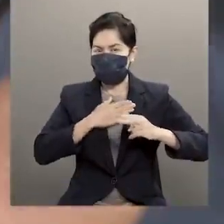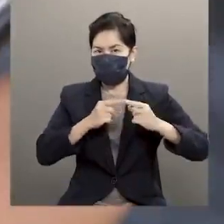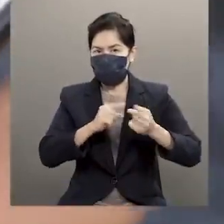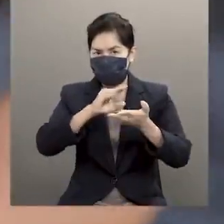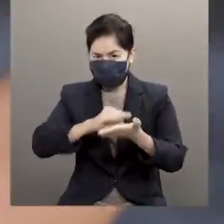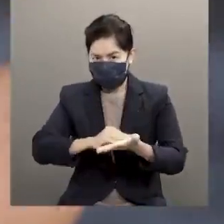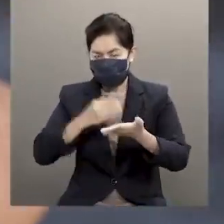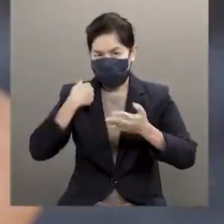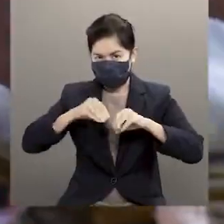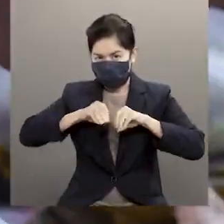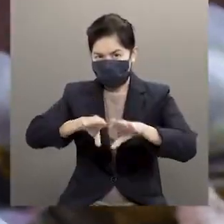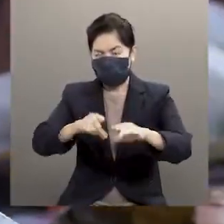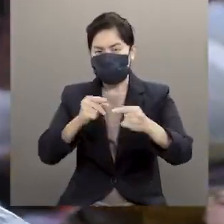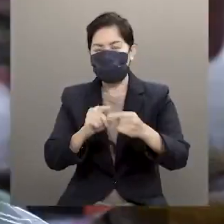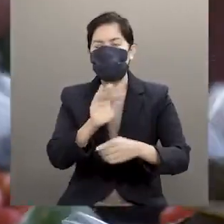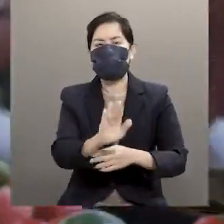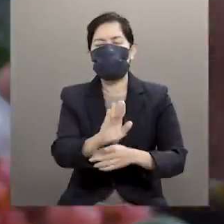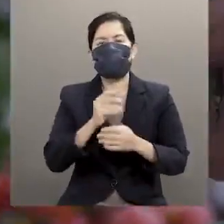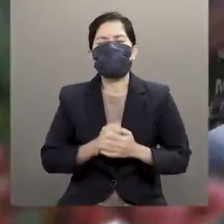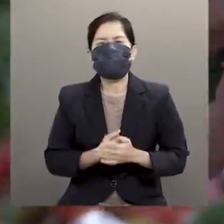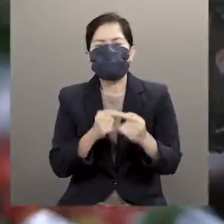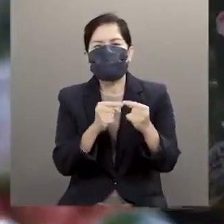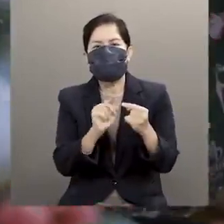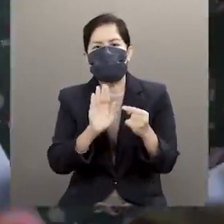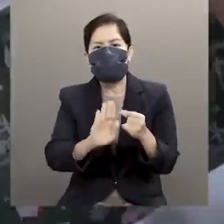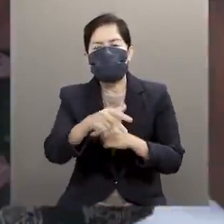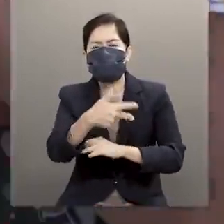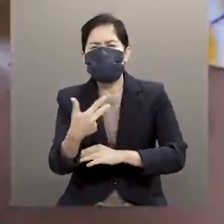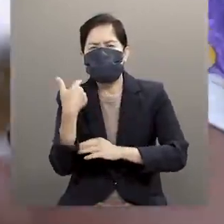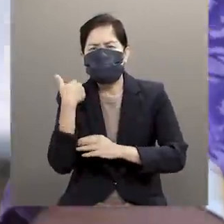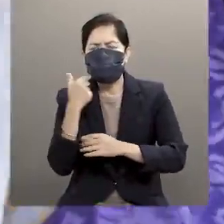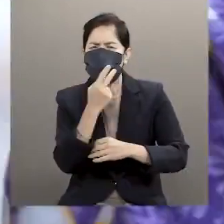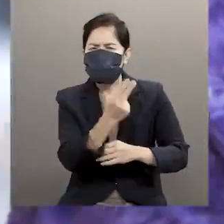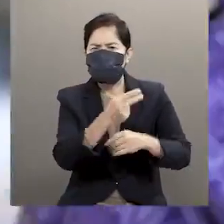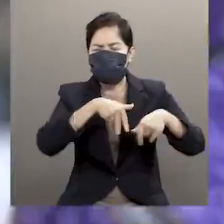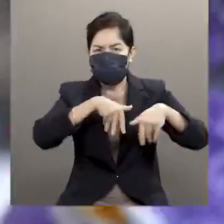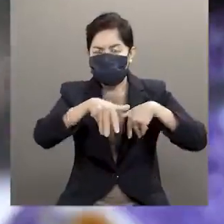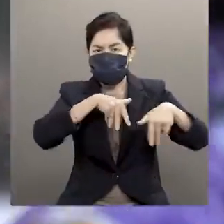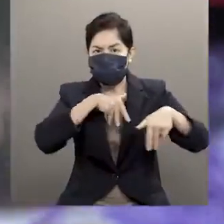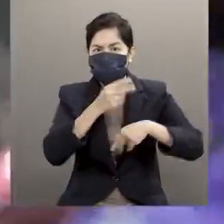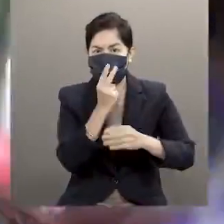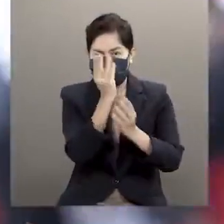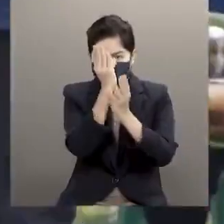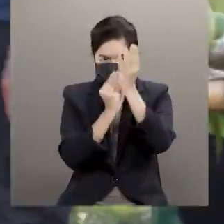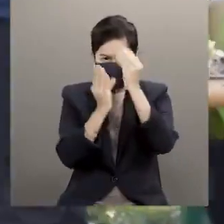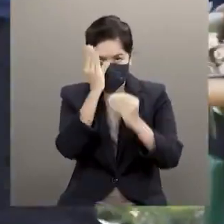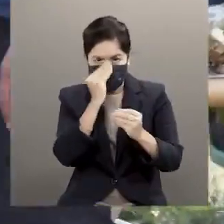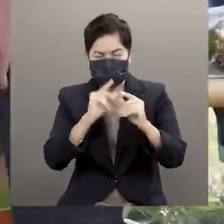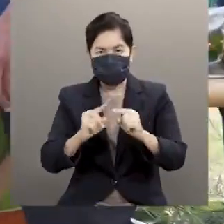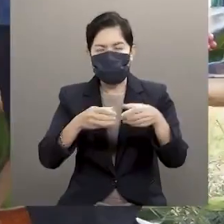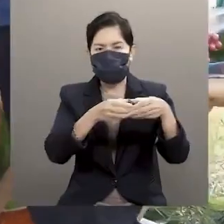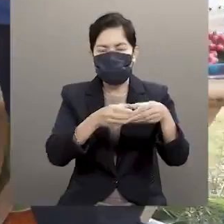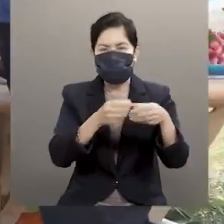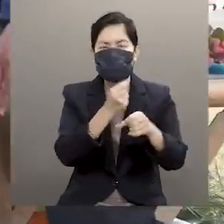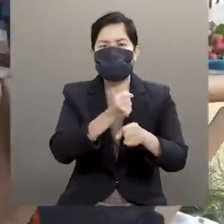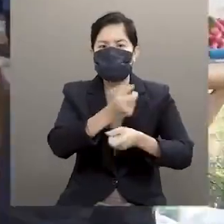ให้คนใเมืองได้เห็นว่ายุคขาวยากหมแงของสฐานการณโวิดแต่พี่น้องเกษตกรมีความเป็อยู่ที่ไม่ยากลำบากเหอน